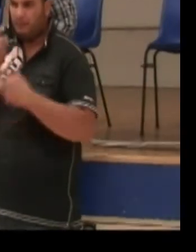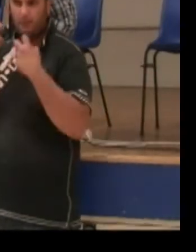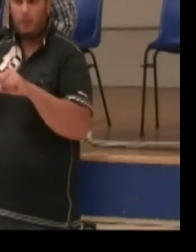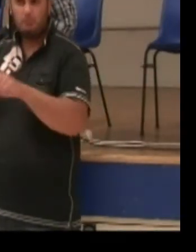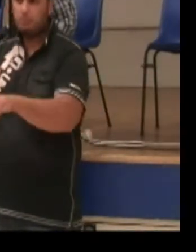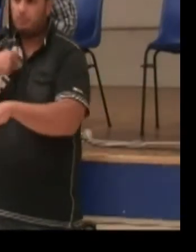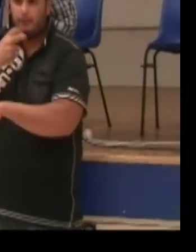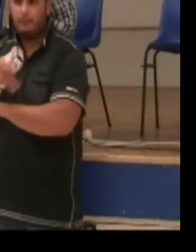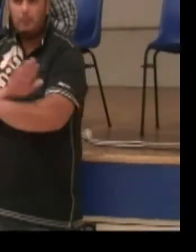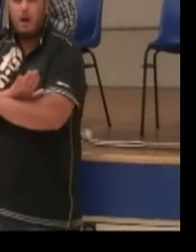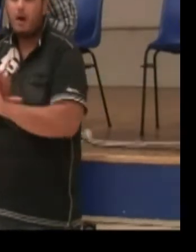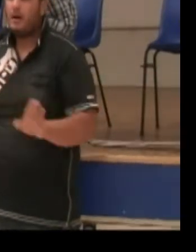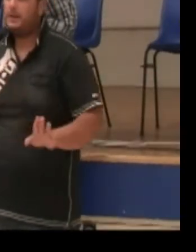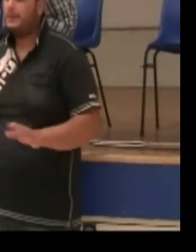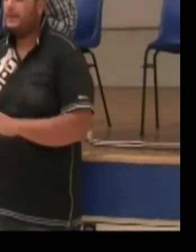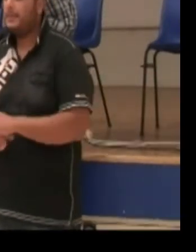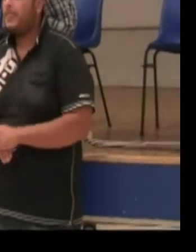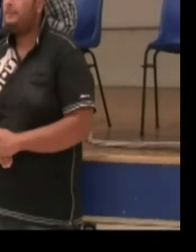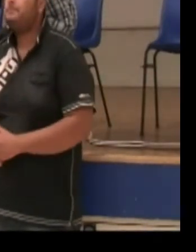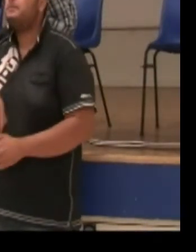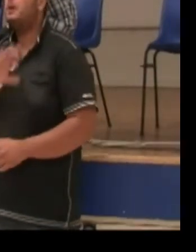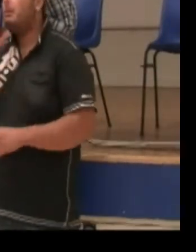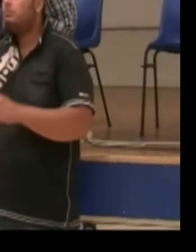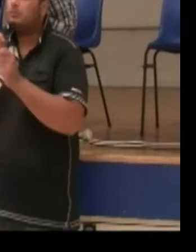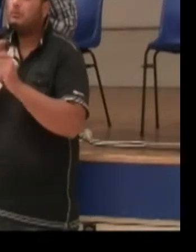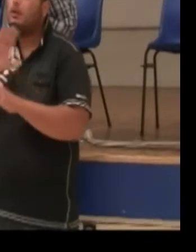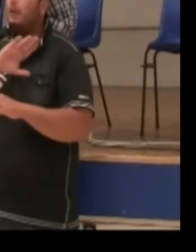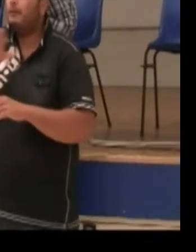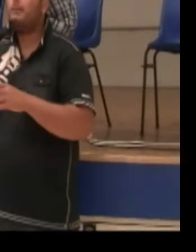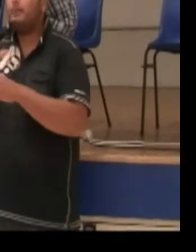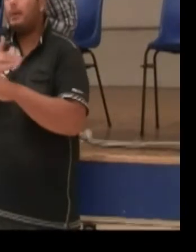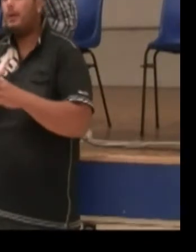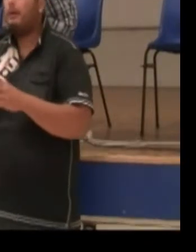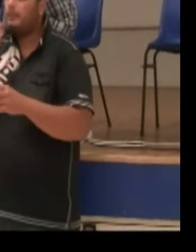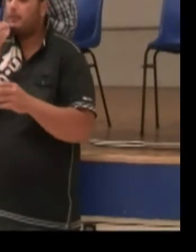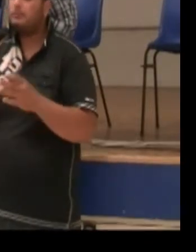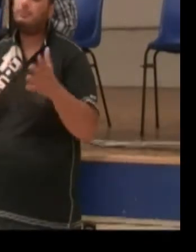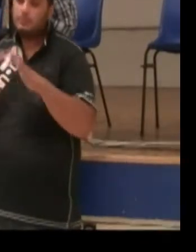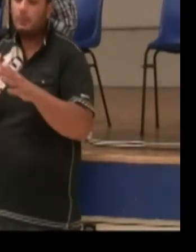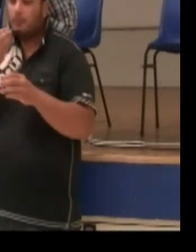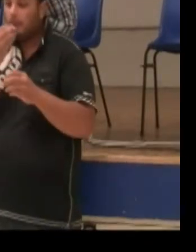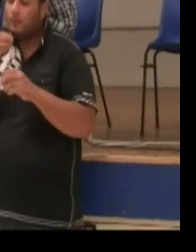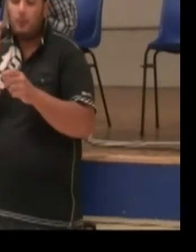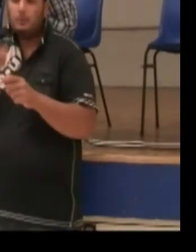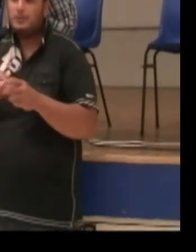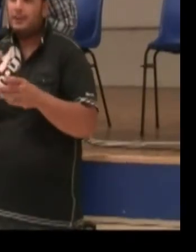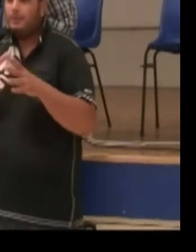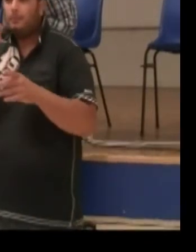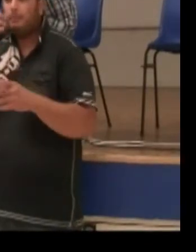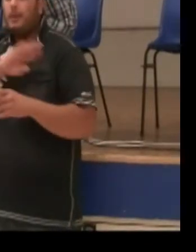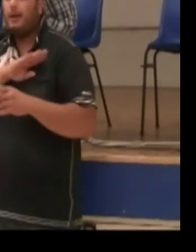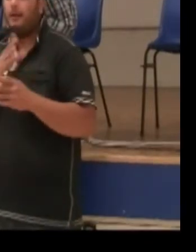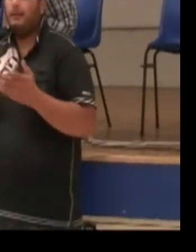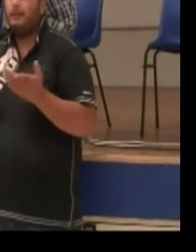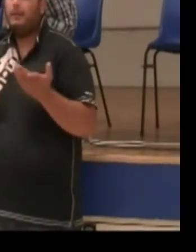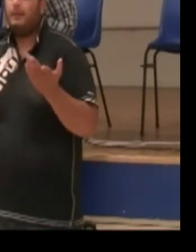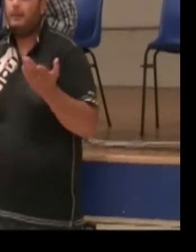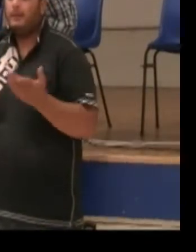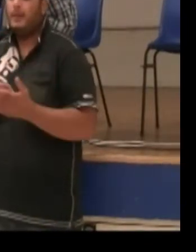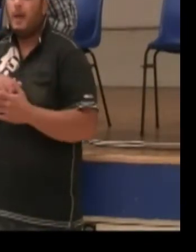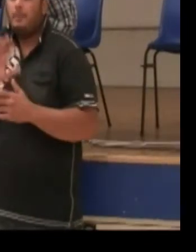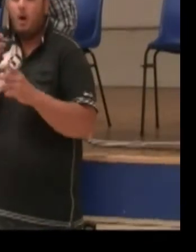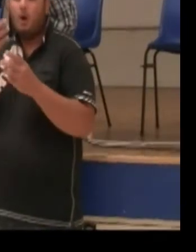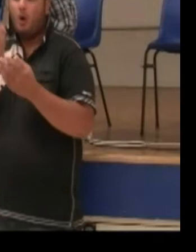ne mangerai pas avec eux. Et finalement, il leur a fait à manger, ils ont mangé, ils ont dîné, ils ont bien mangé, et le jeune, il est